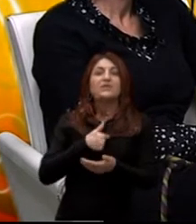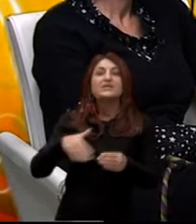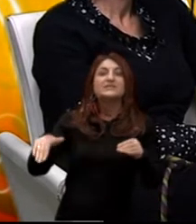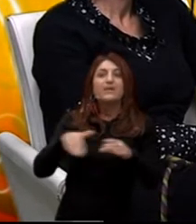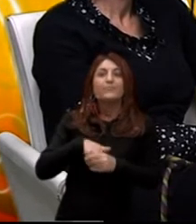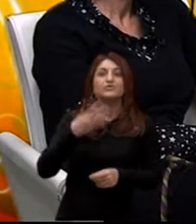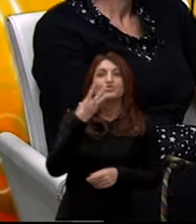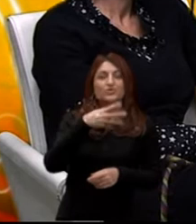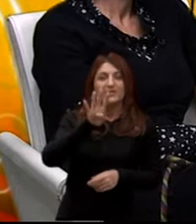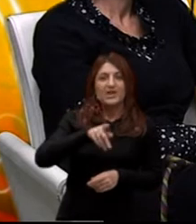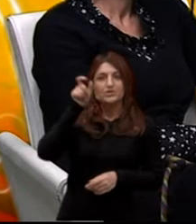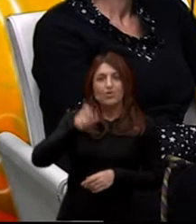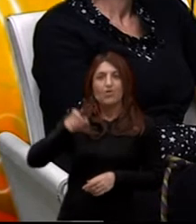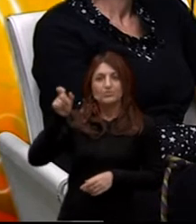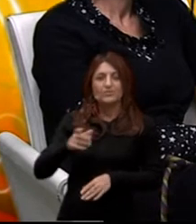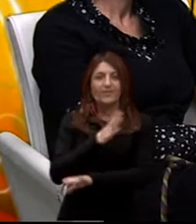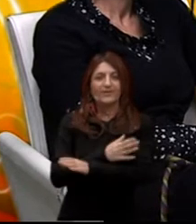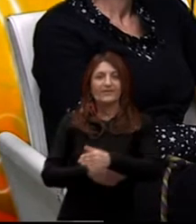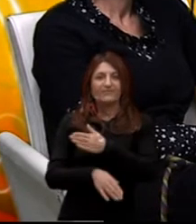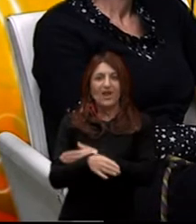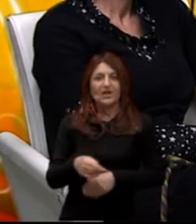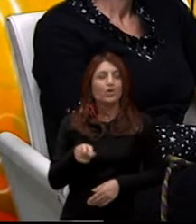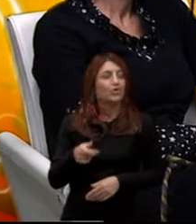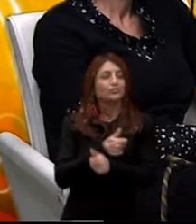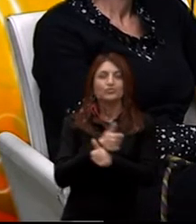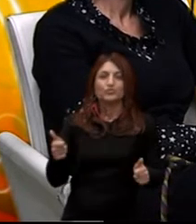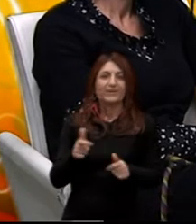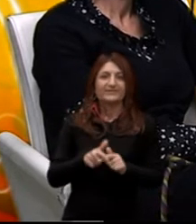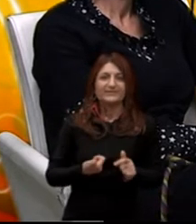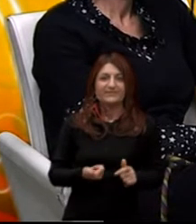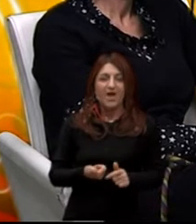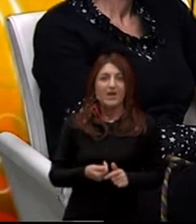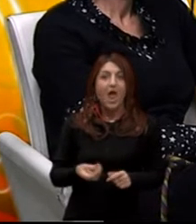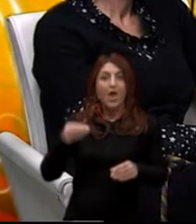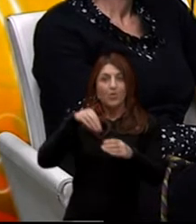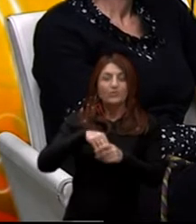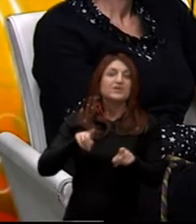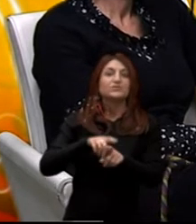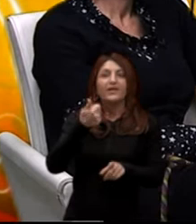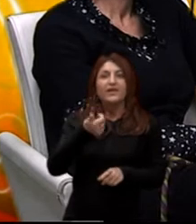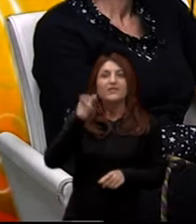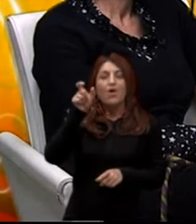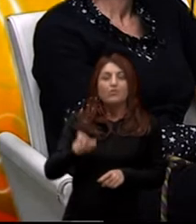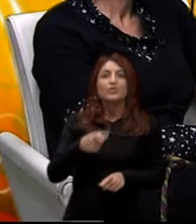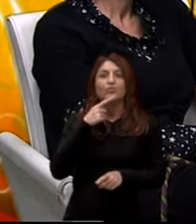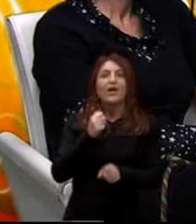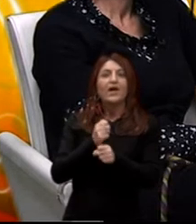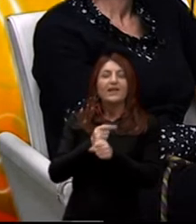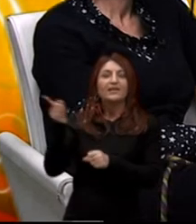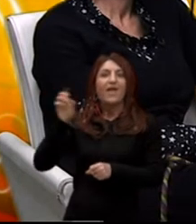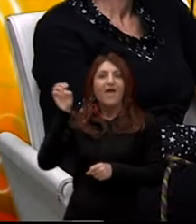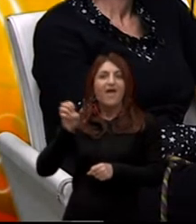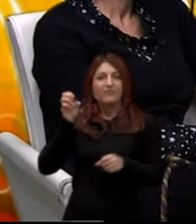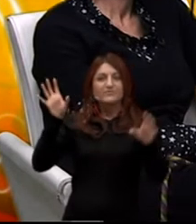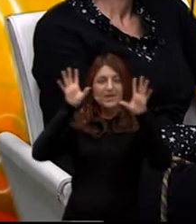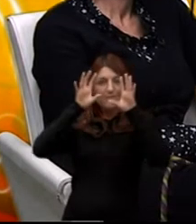zaposliti 14 osoba s invaliditetom, što je sjajna stvar. I među njima evo jednu osobu koja radi u Europskom parlamentu